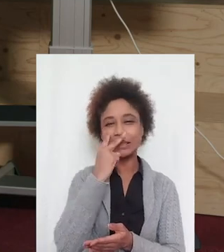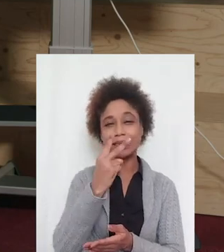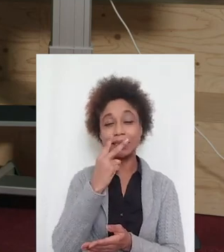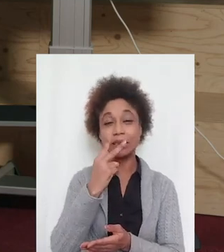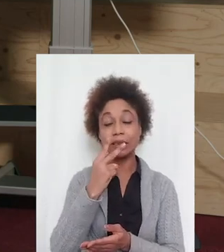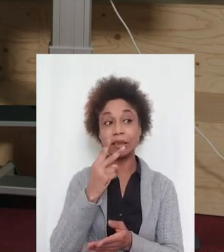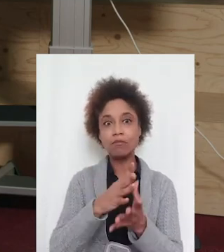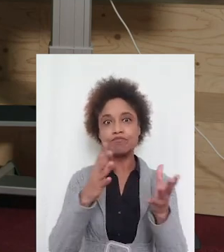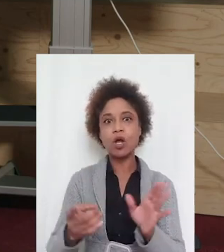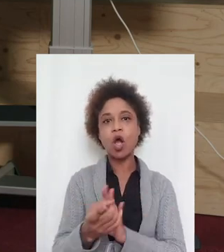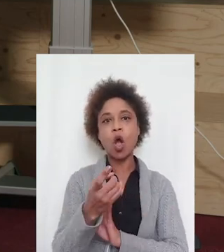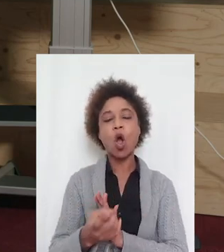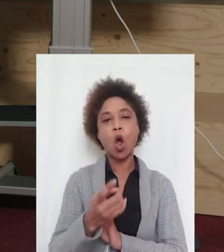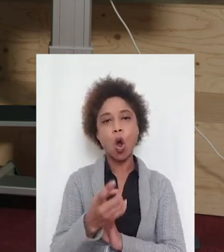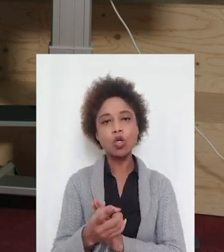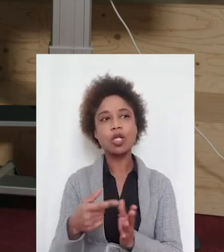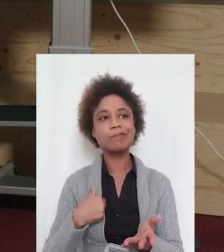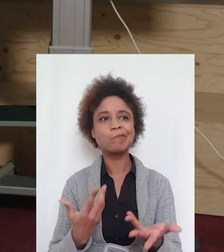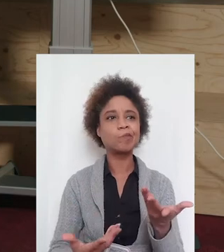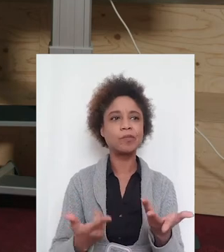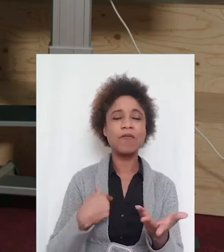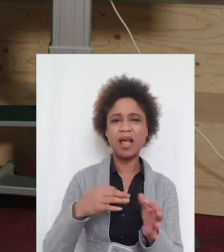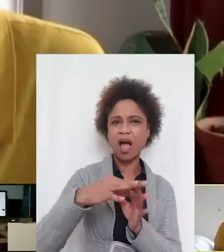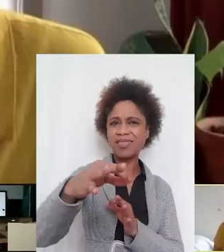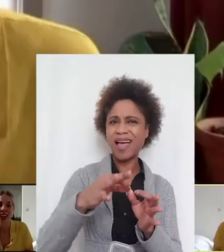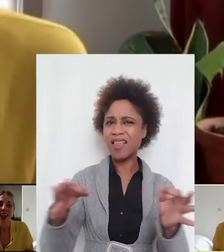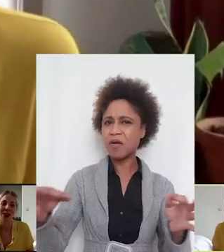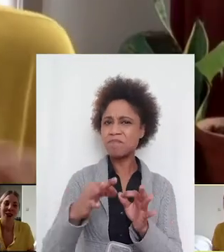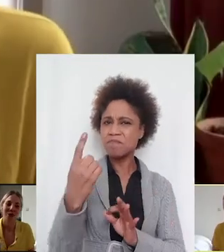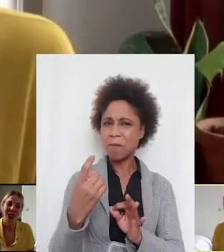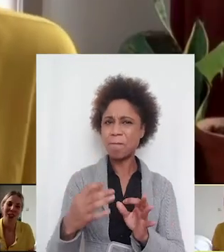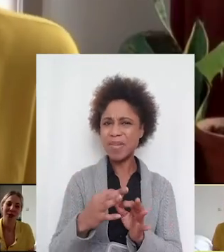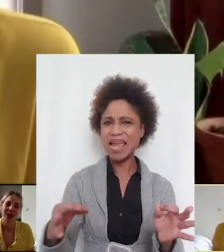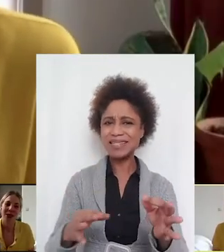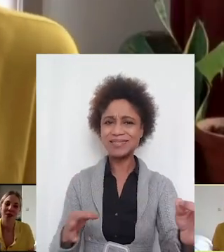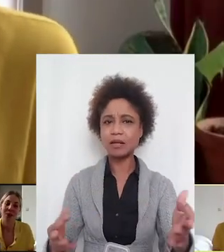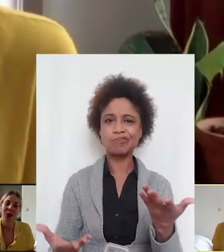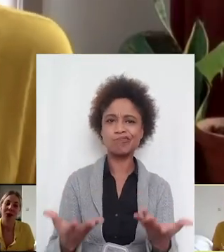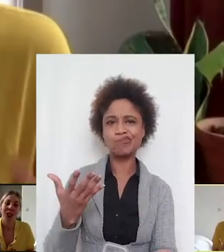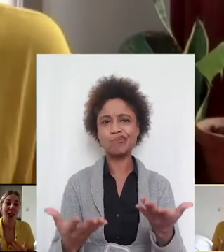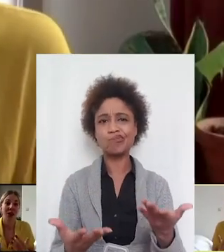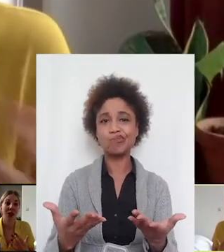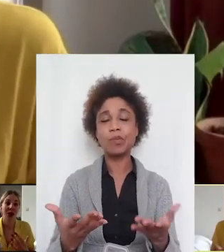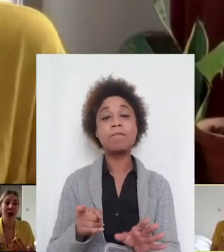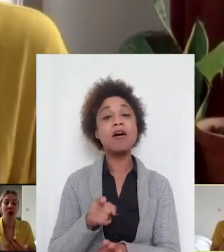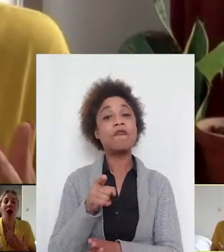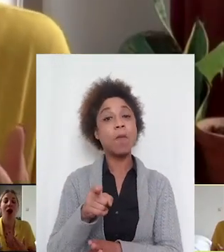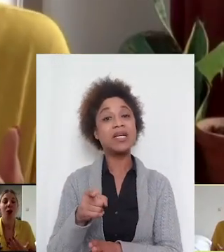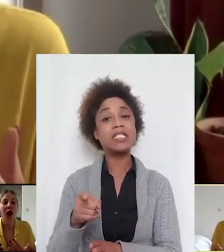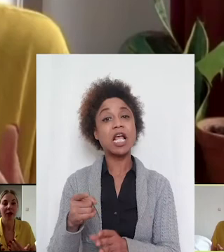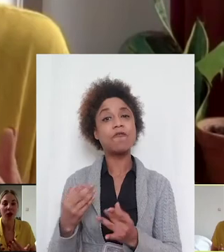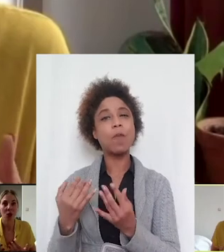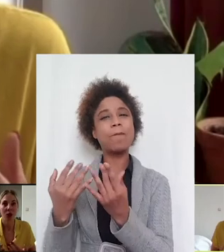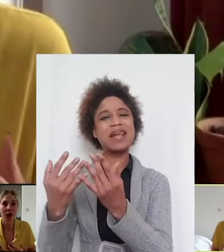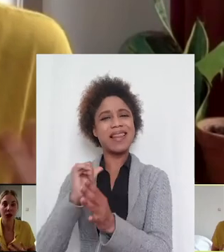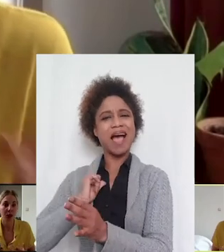uitdaging om naar theater te gaan vanwege het inschatten van de 1,5 meter. Terwijl voor mensen met een prikkelarme